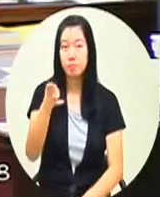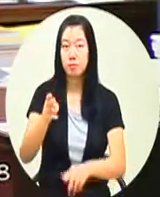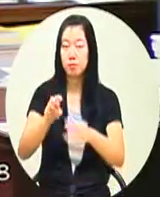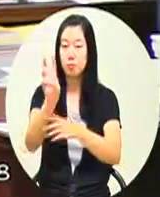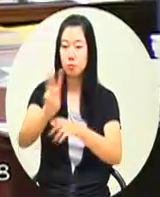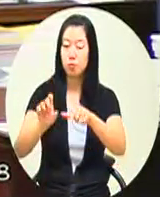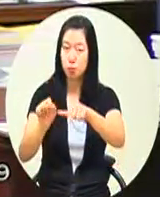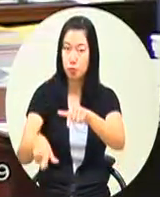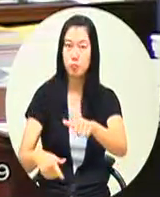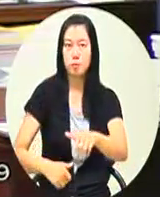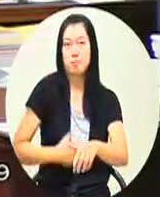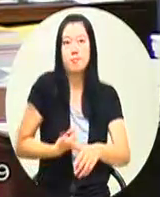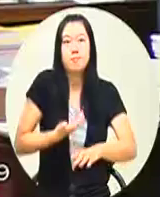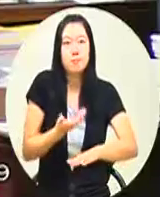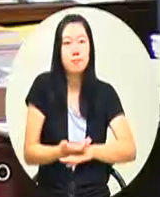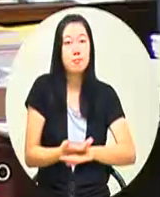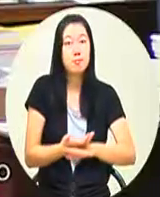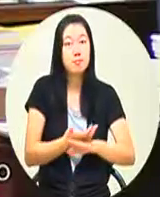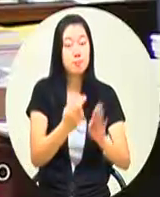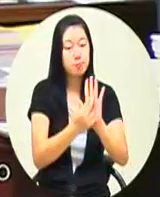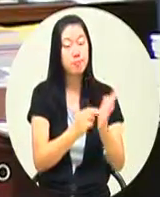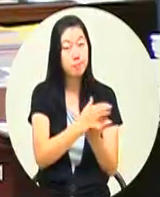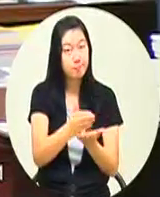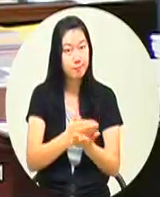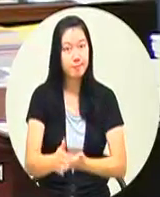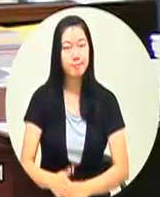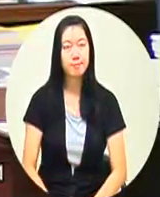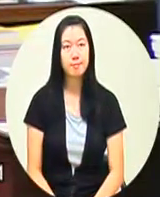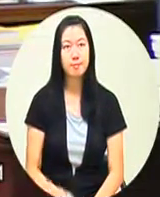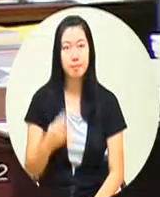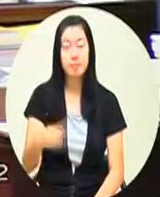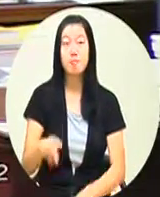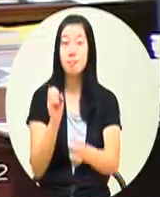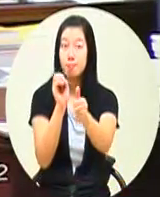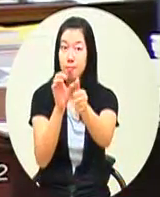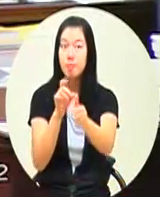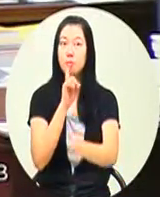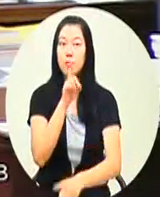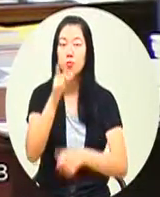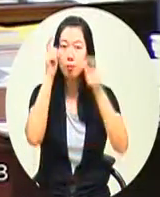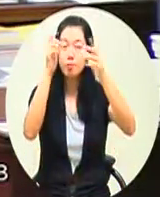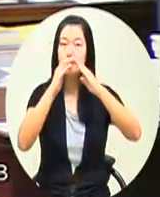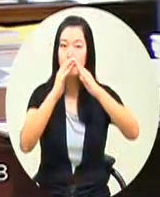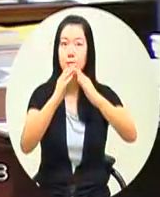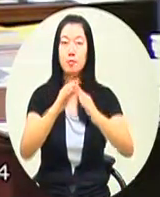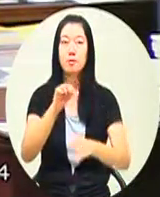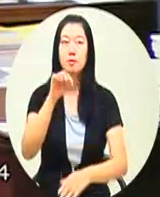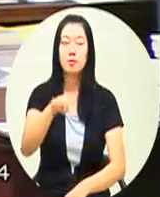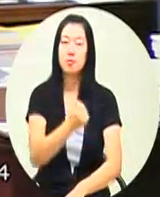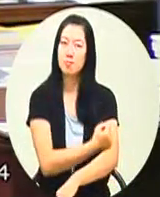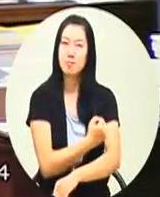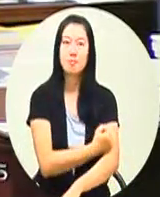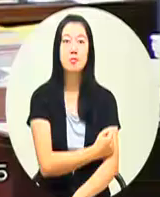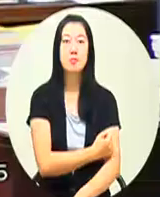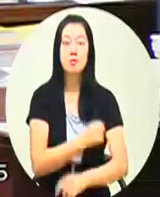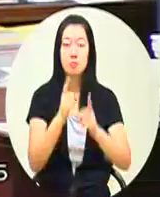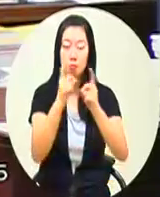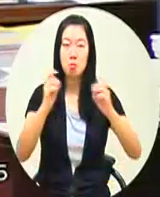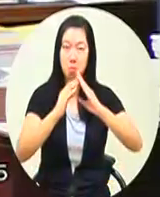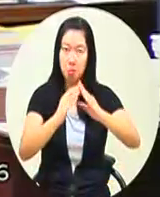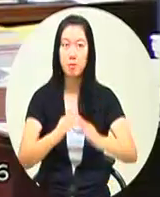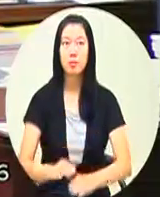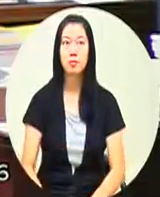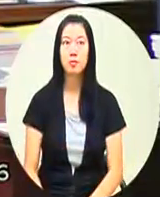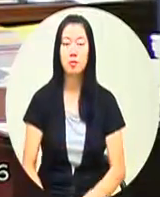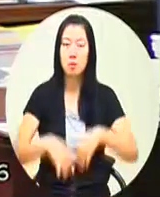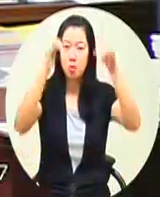的处理。那我们也一直在讲，高雄是一个很辛苦的城市，雨水多的时候